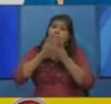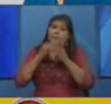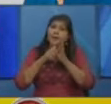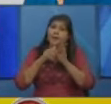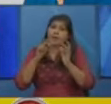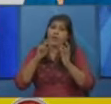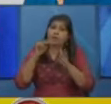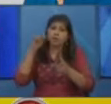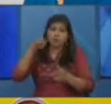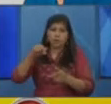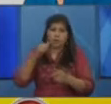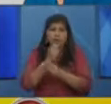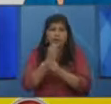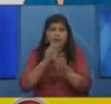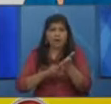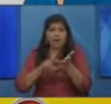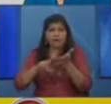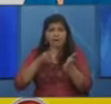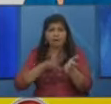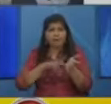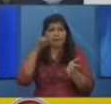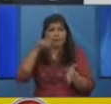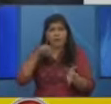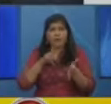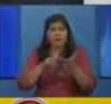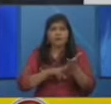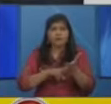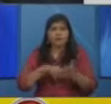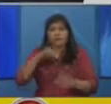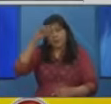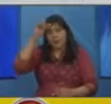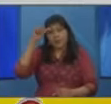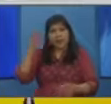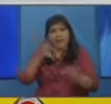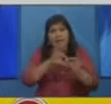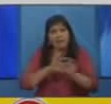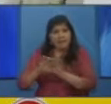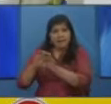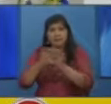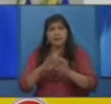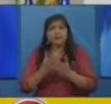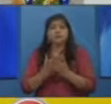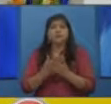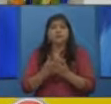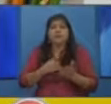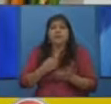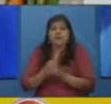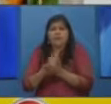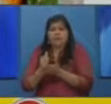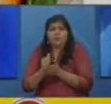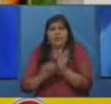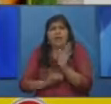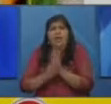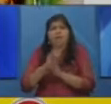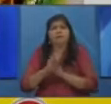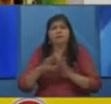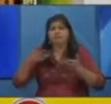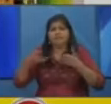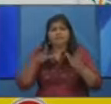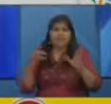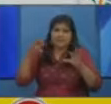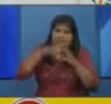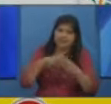ekbharat.gov.in। इसमें नेशनल इंटीग्रेशन की हमारी मुहिम को आगे बढ़ाने के कई प्रयास दिखाई